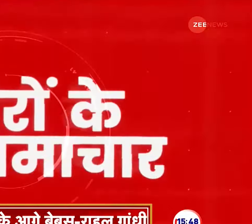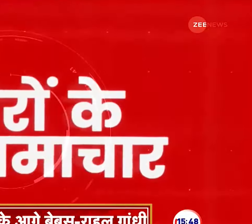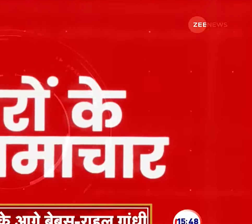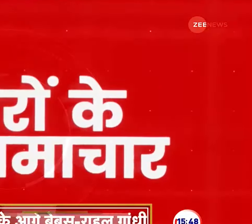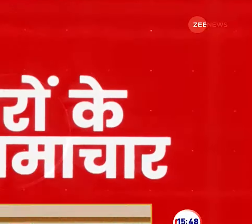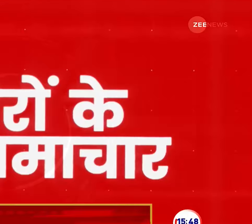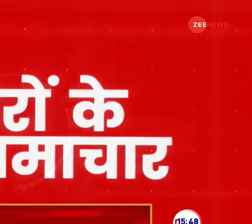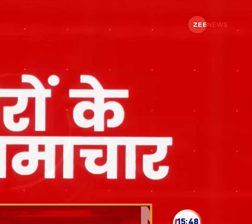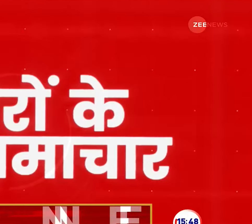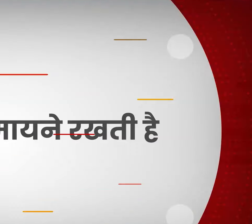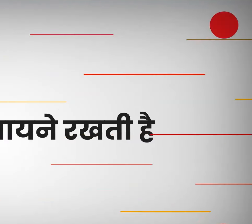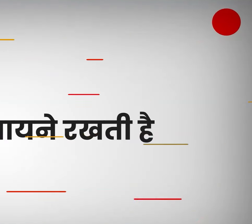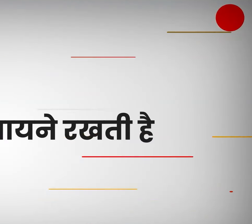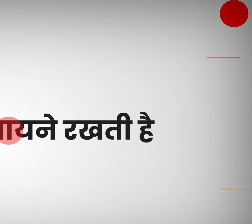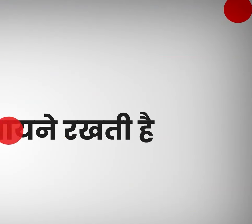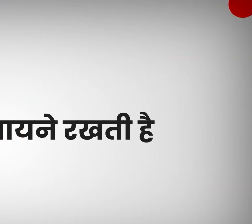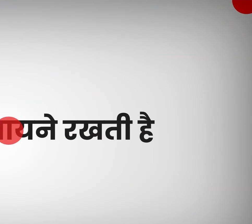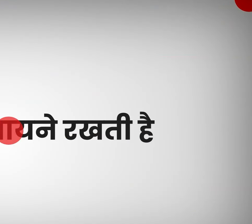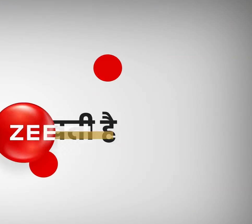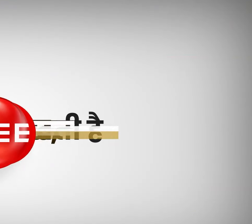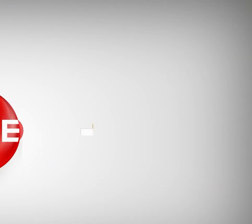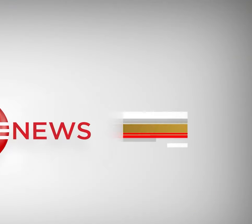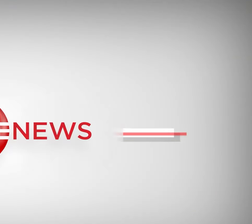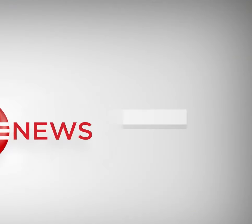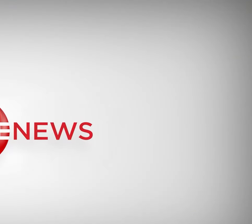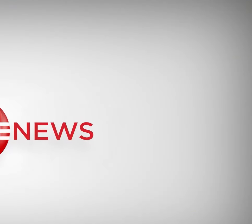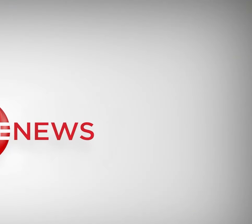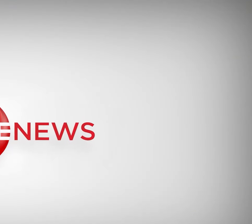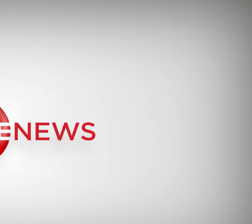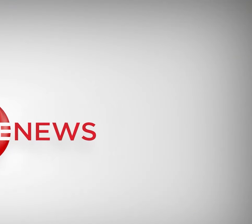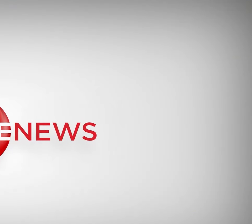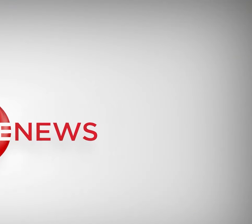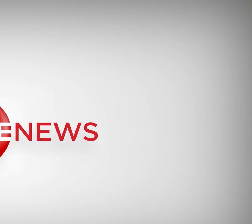Z News।